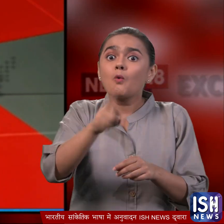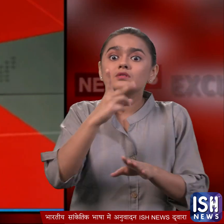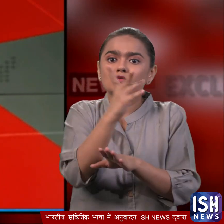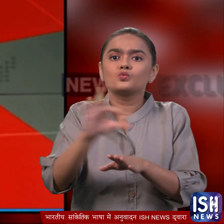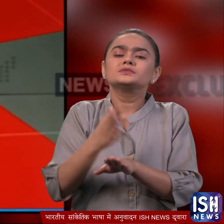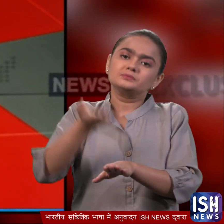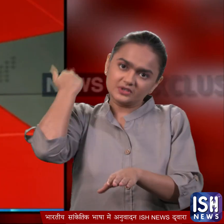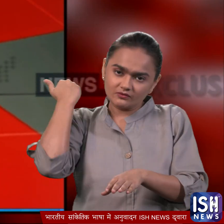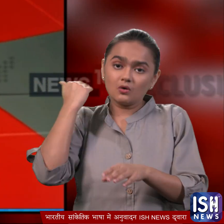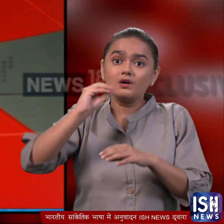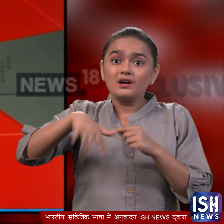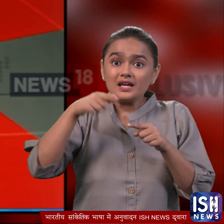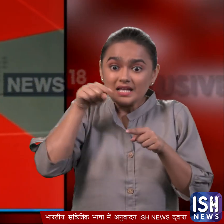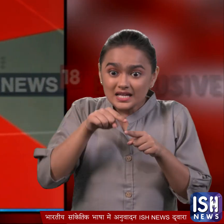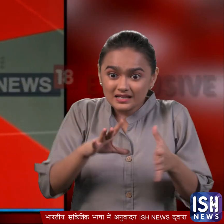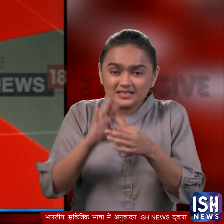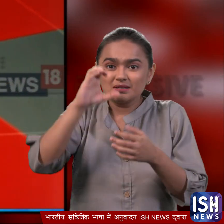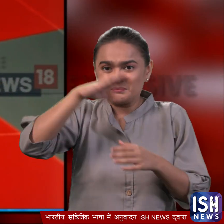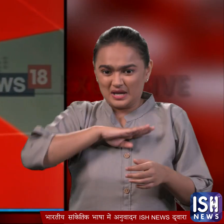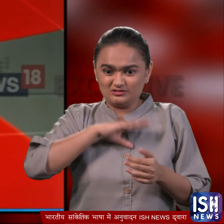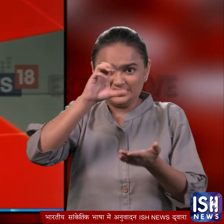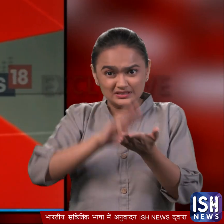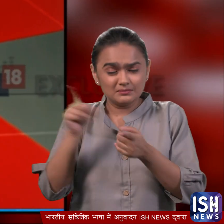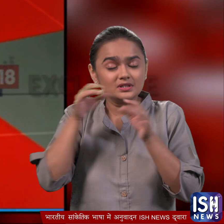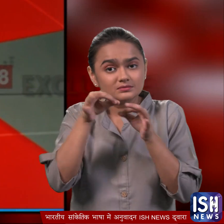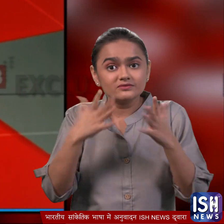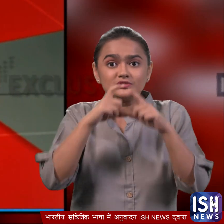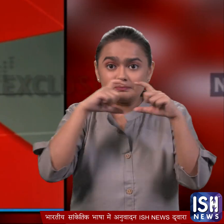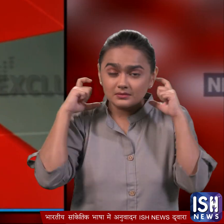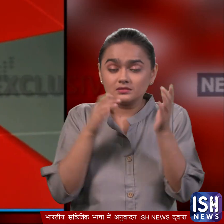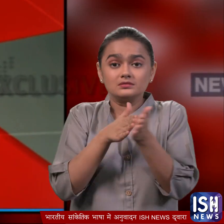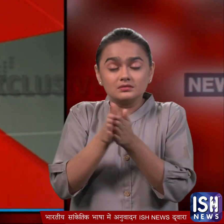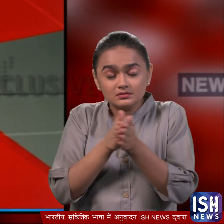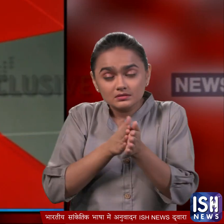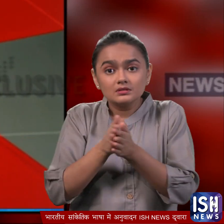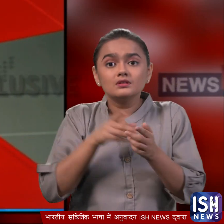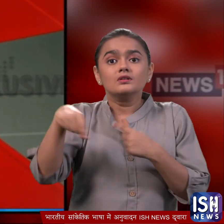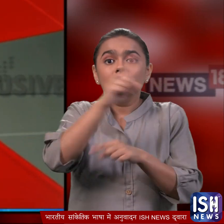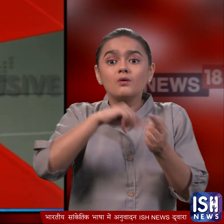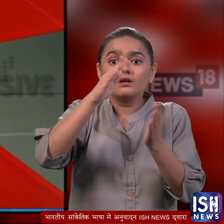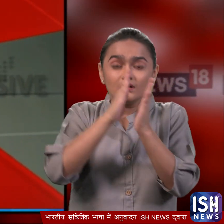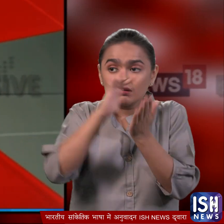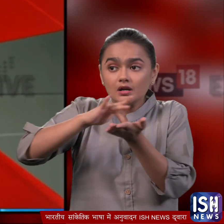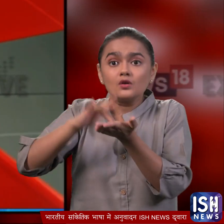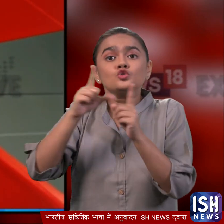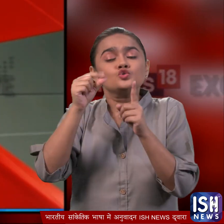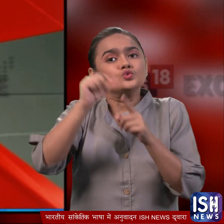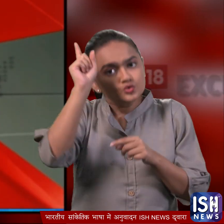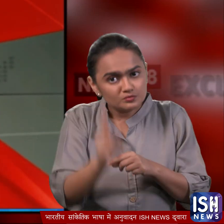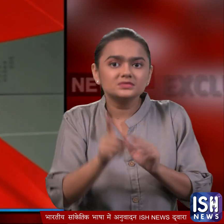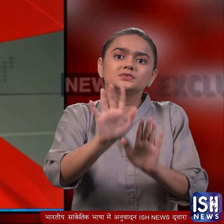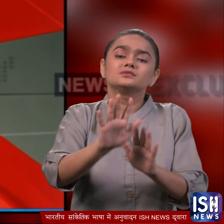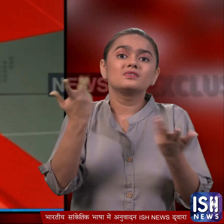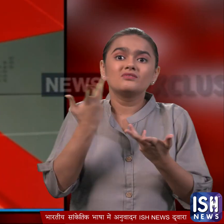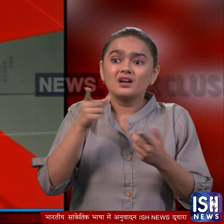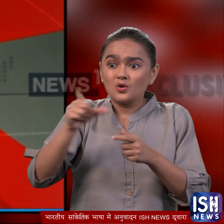2 हफ्ते पहले ही जारी कर दिया गया था। जिसके साथ ही महाराष्ट्र के सीएम ने लोगों को समझाया भी कि मास्क, सैनिटाइजर का इस्तेमाल